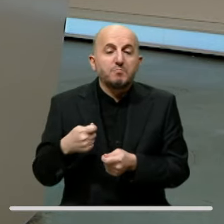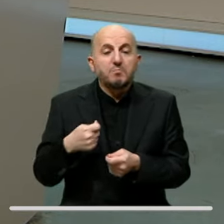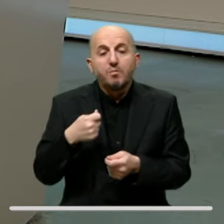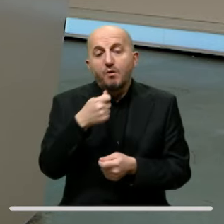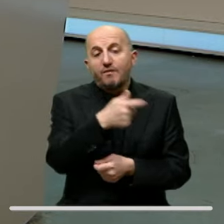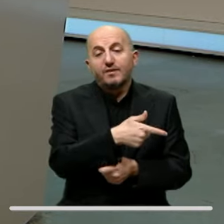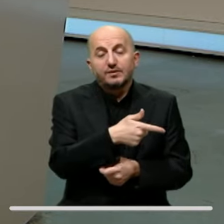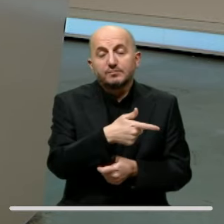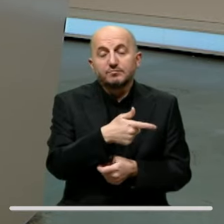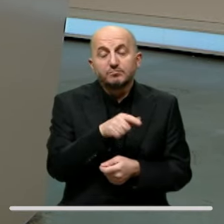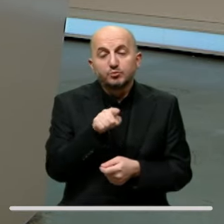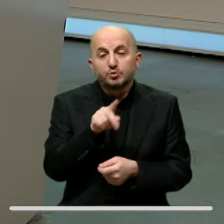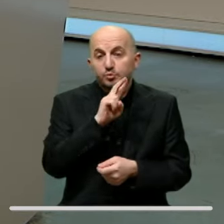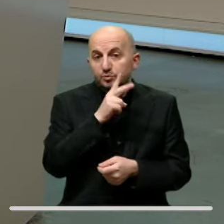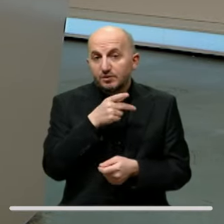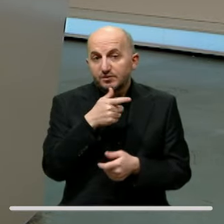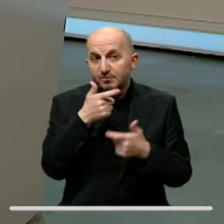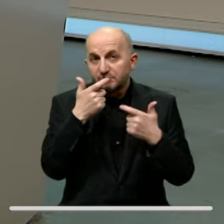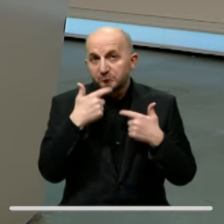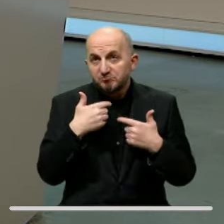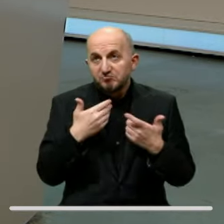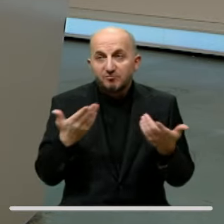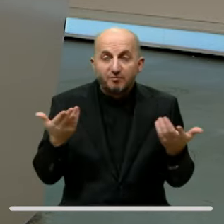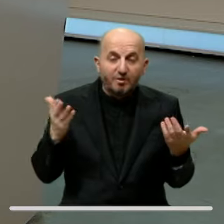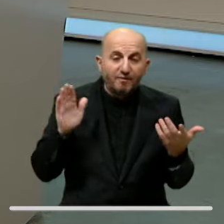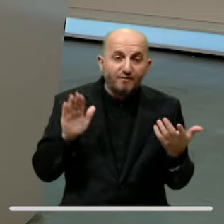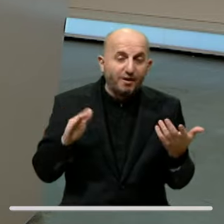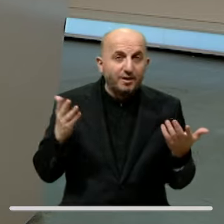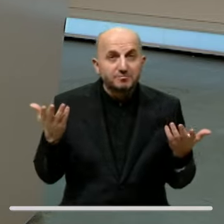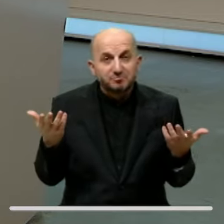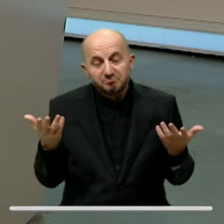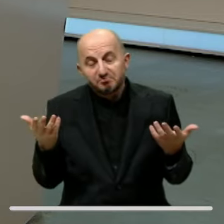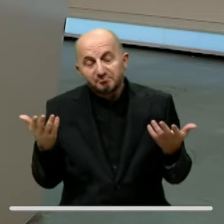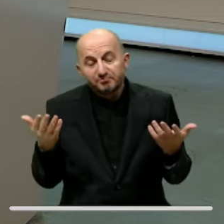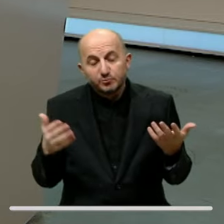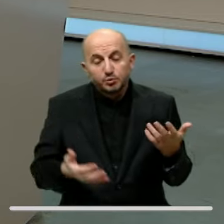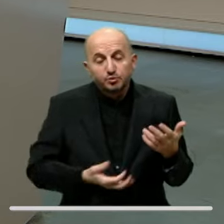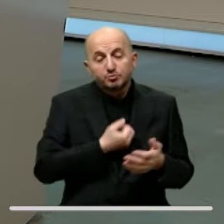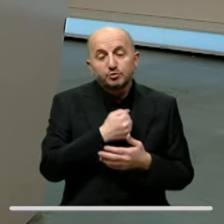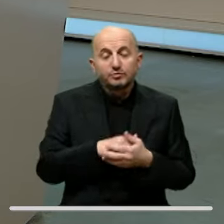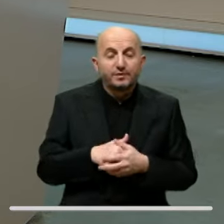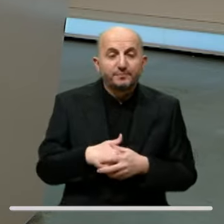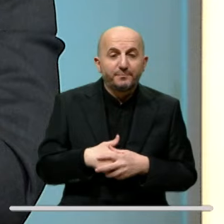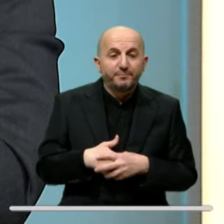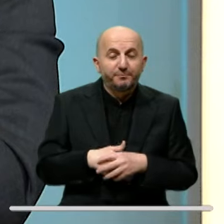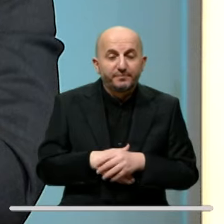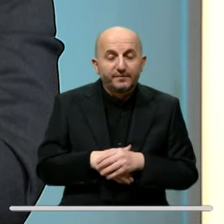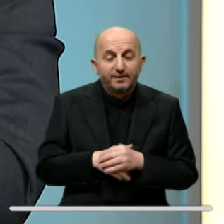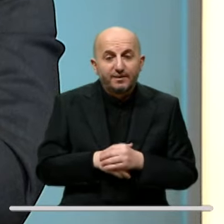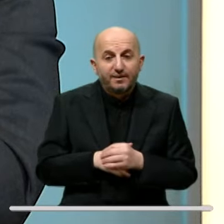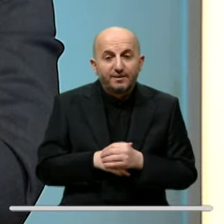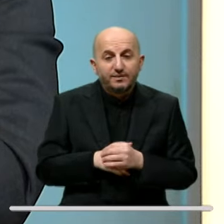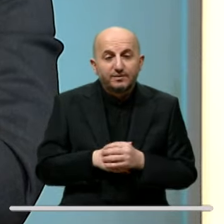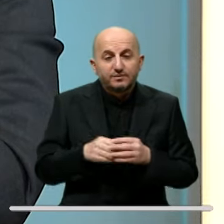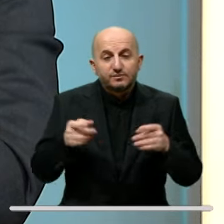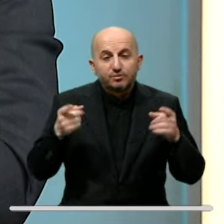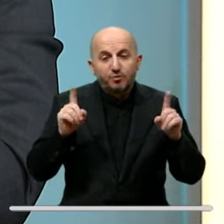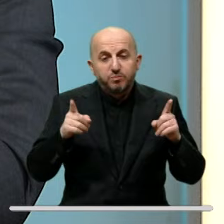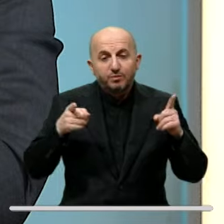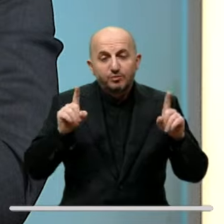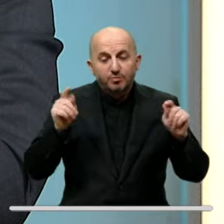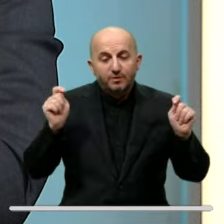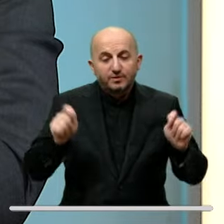aldı. Acaba bu günahtan vebalden bizim de payımıza bir şeyler düşer mi? Üzülmüşler. Tabii ki tevbe